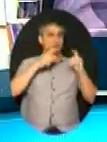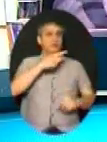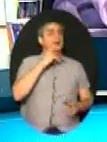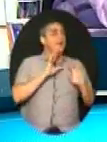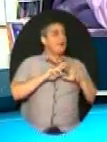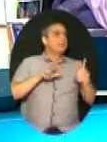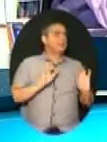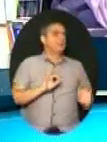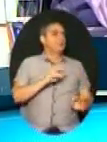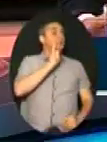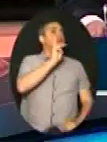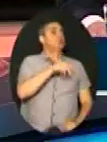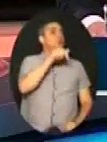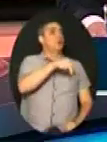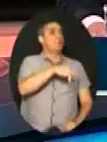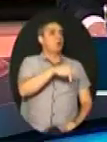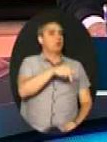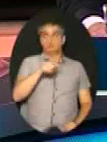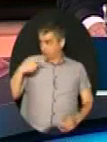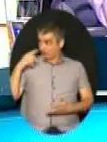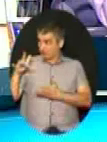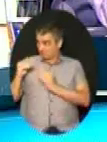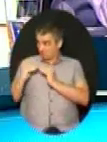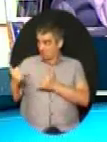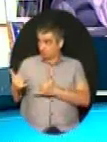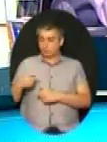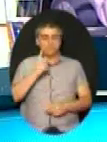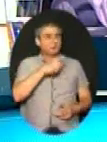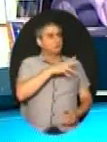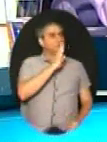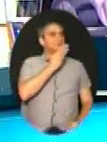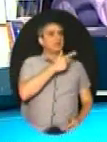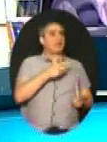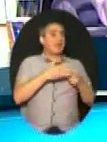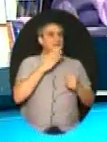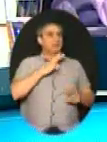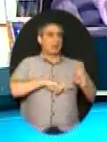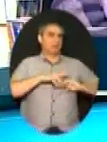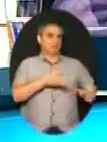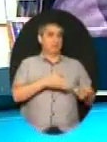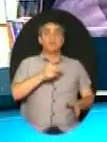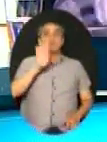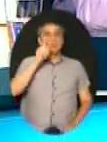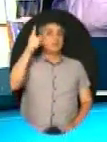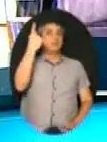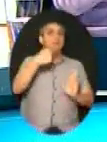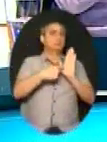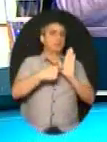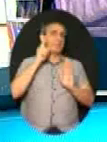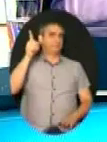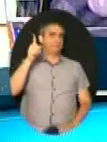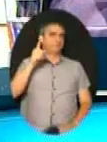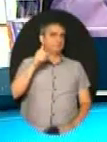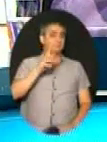המציאות היא ברורה. יש כאן הידרדרות מוסרית שהחברה הישראלית חולה בה, ונתניהו הוא אחד הגורמים אליה,